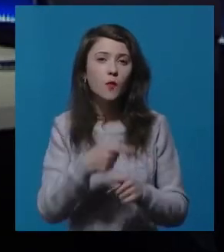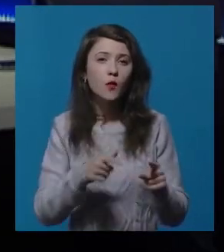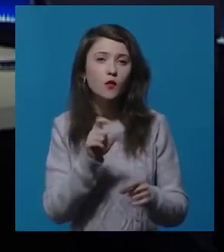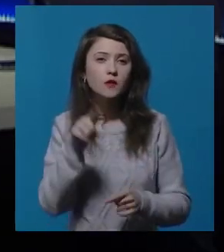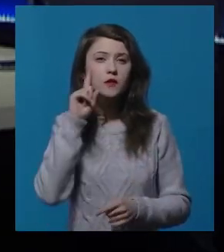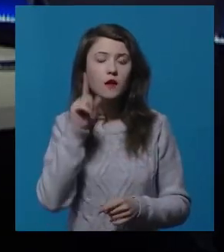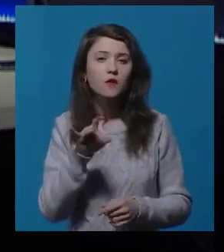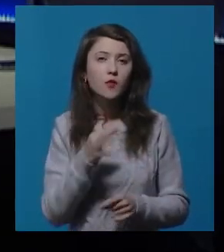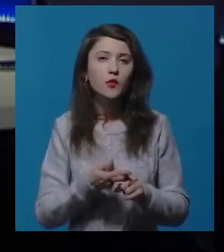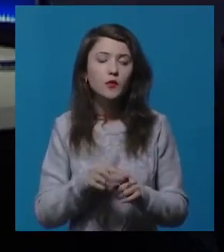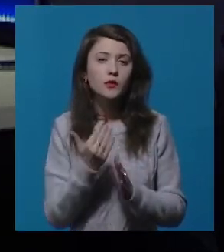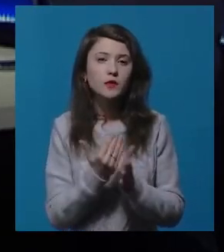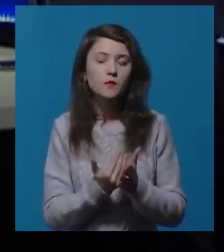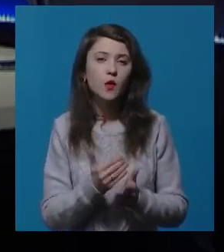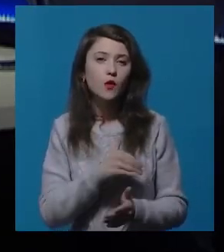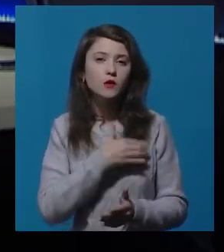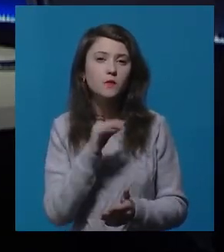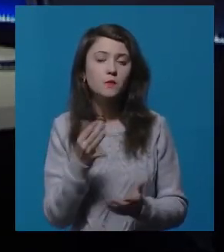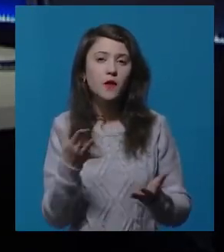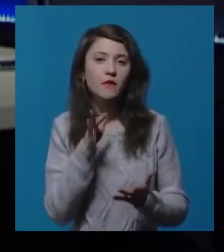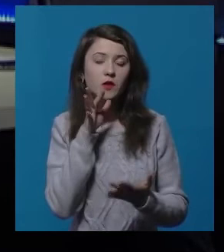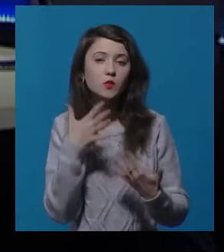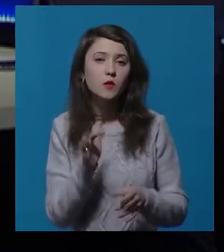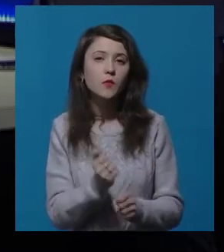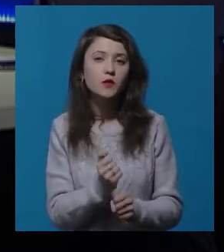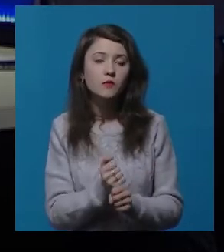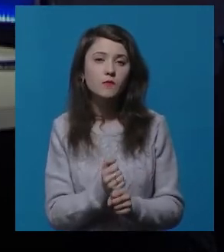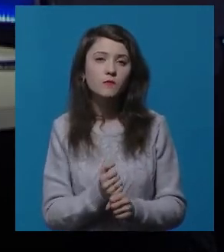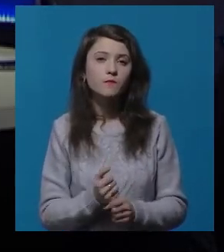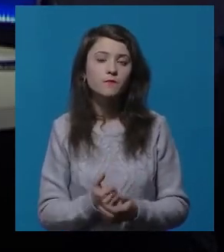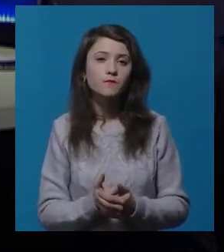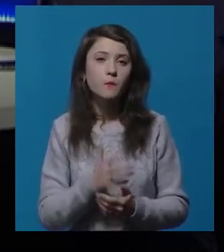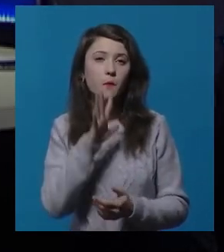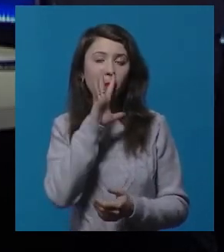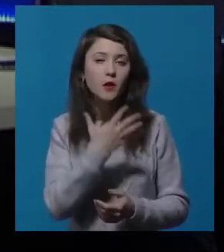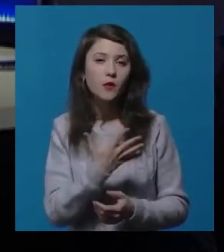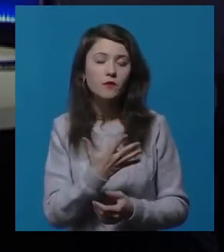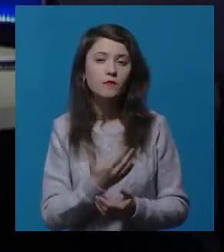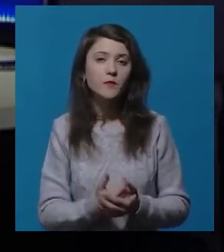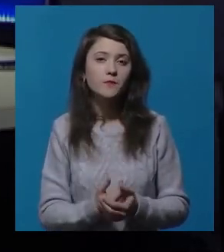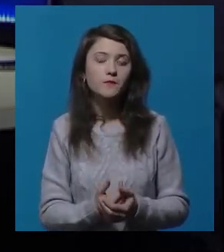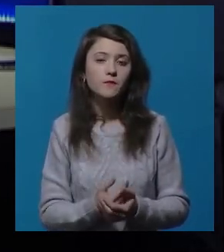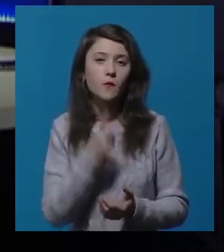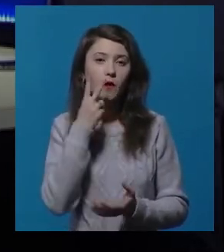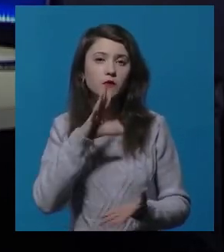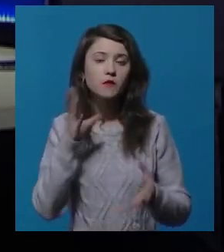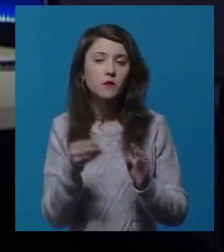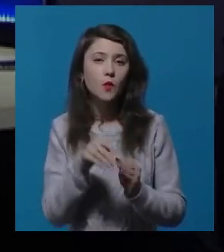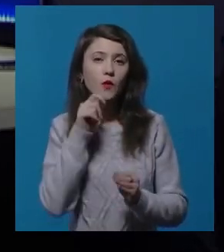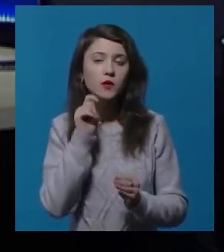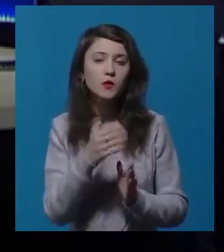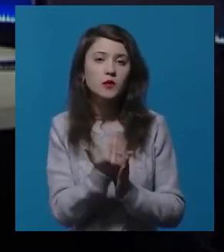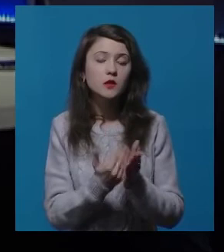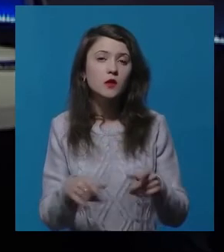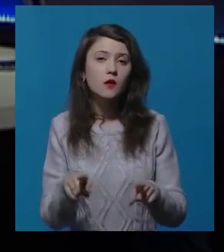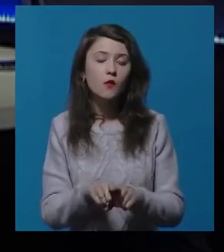цю систему. Да? Хоч і вже певний час працюємо, от місцевий центр 5 років працює, але бачимо загальноукраїнську українську статистику таку.